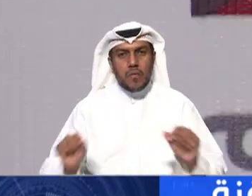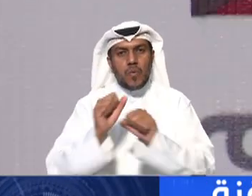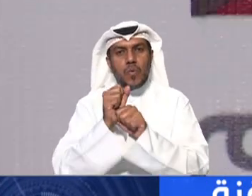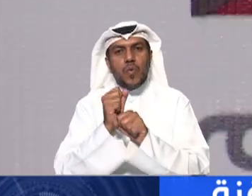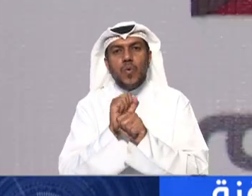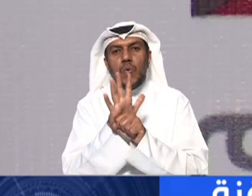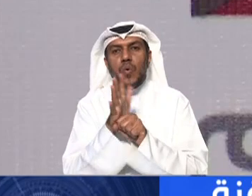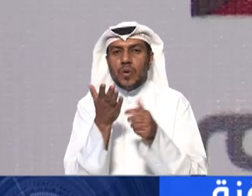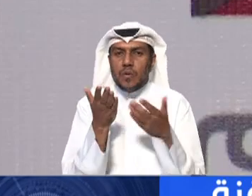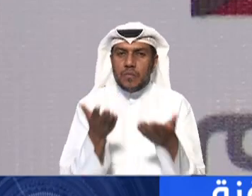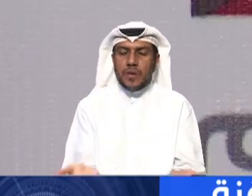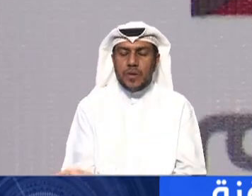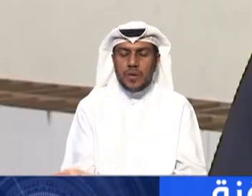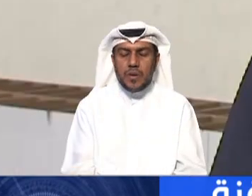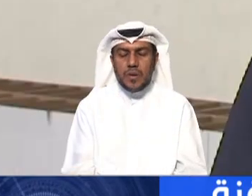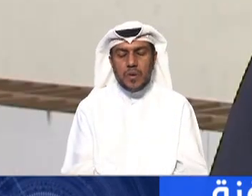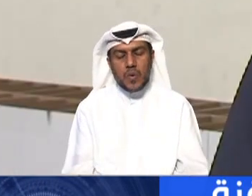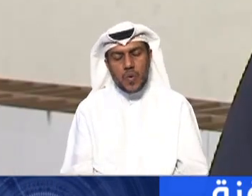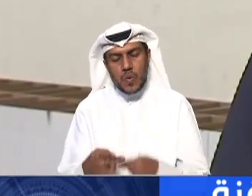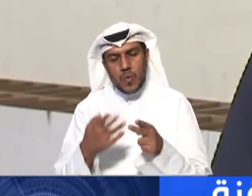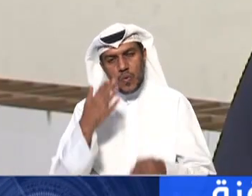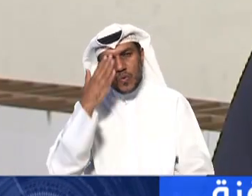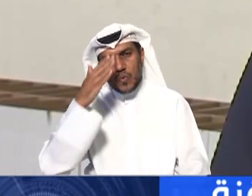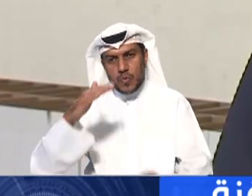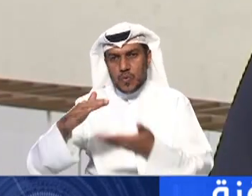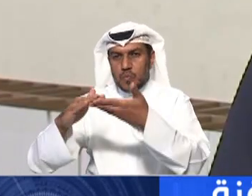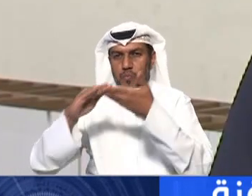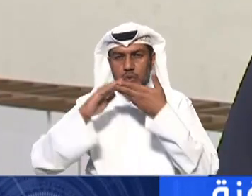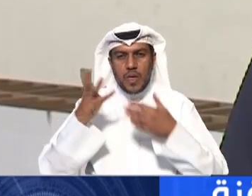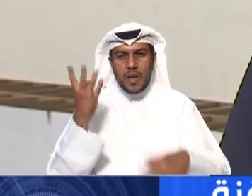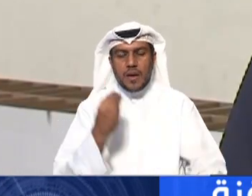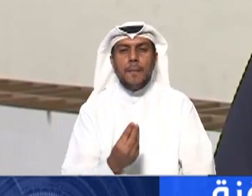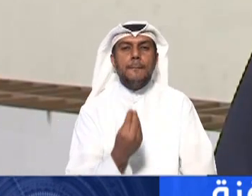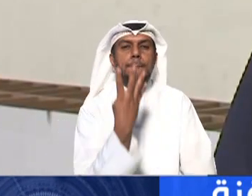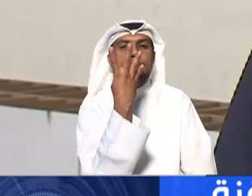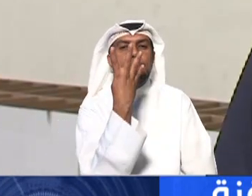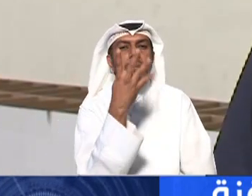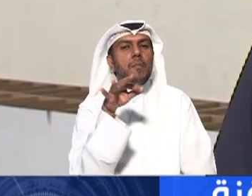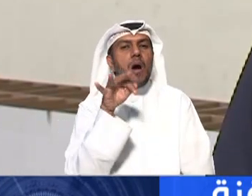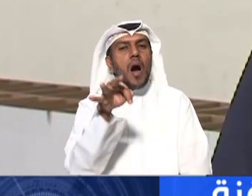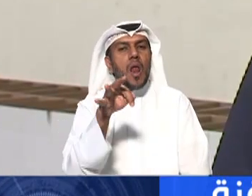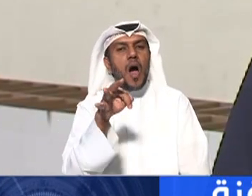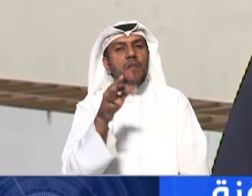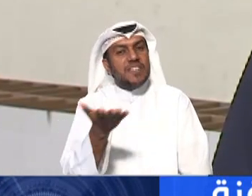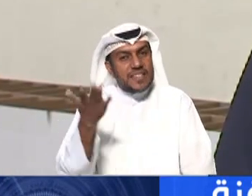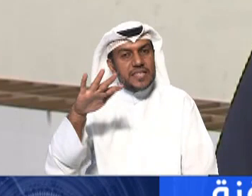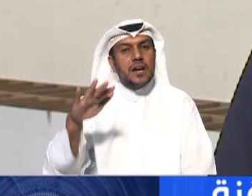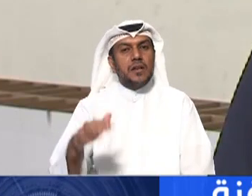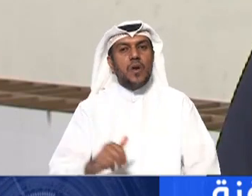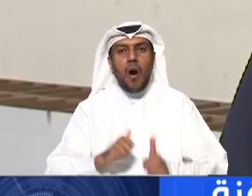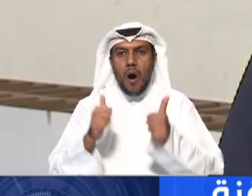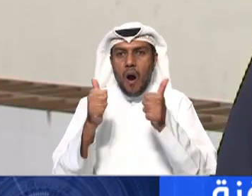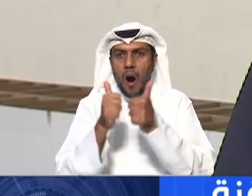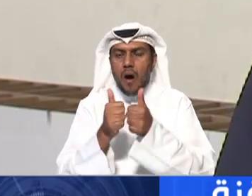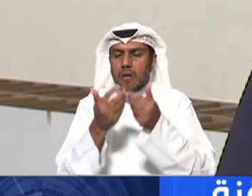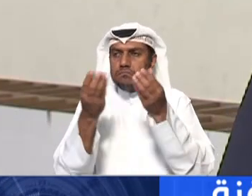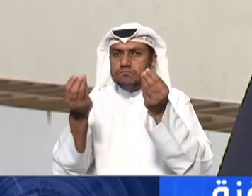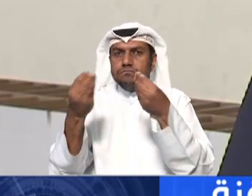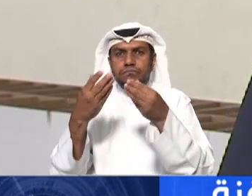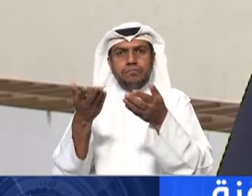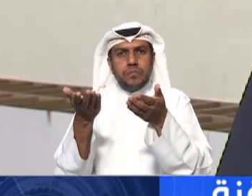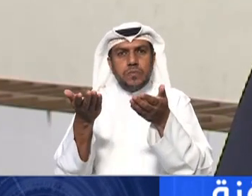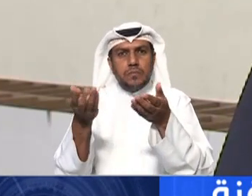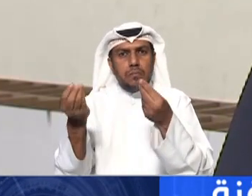يأتي هذا المشروع لمساعدة ما يزيد على 4000 أسرة فقيرة ومحتاجة تضررت نتيجة هذا